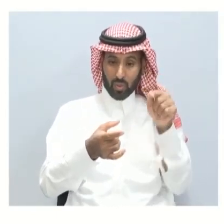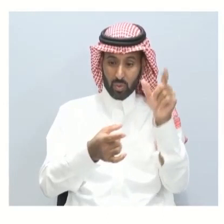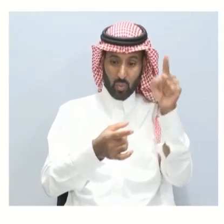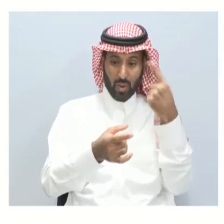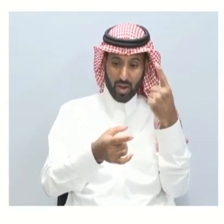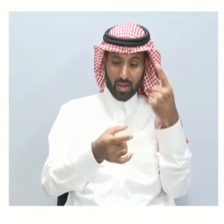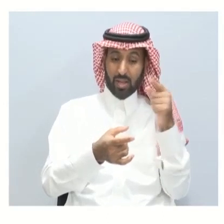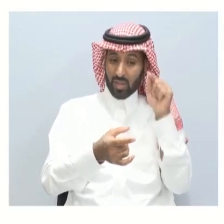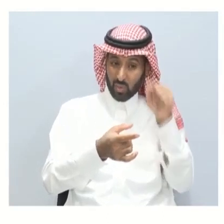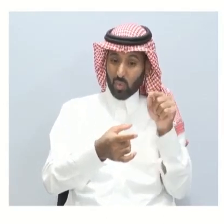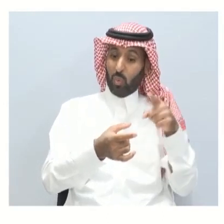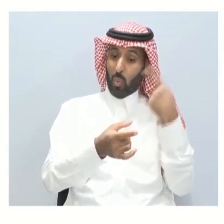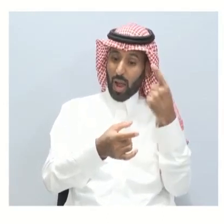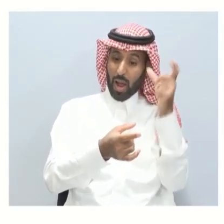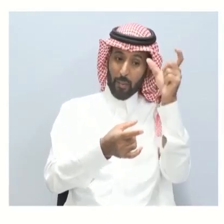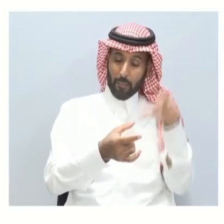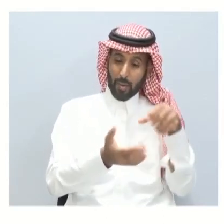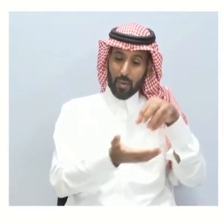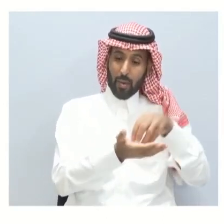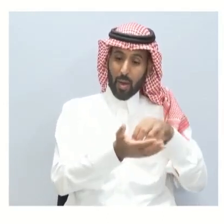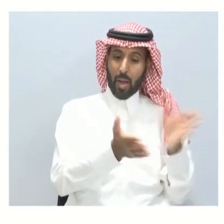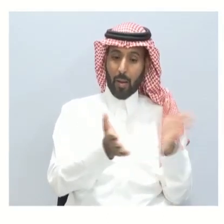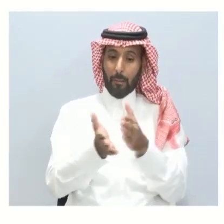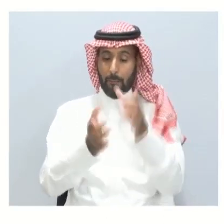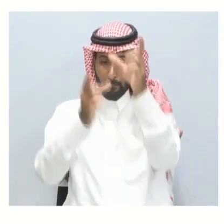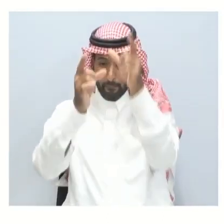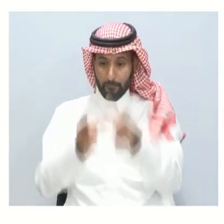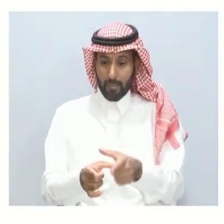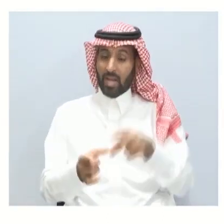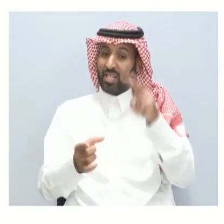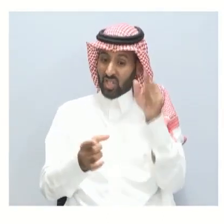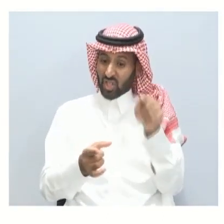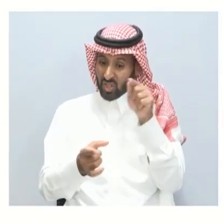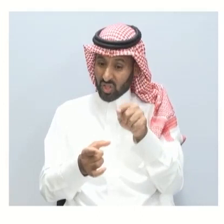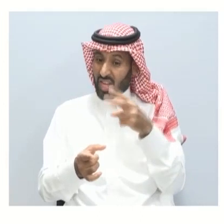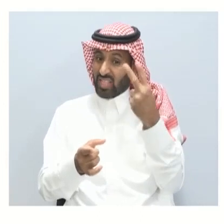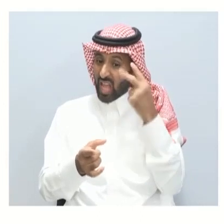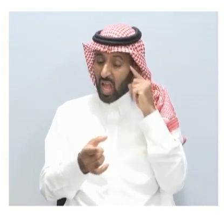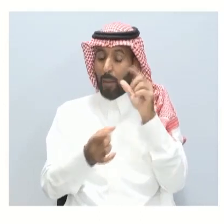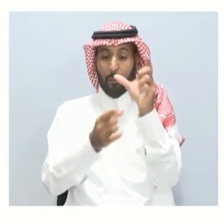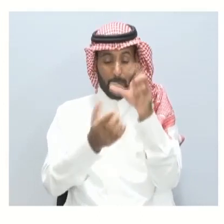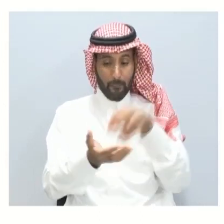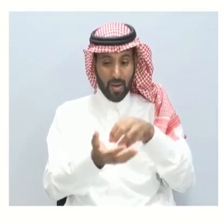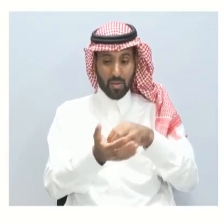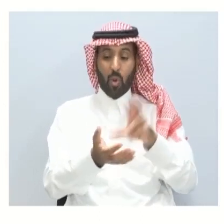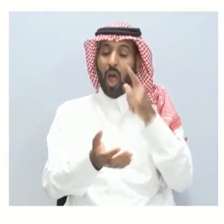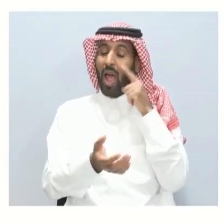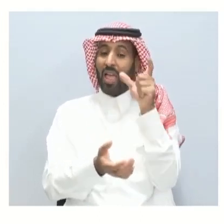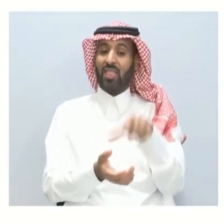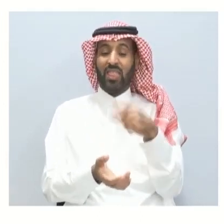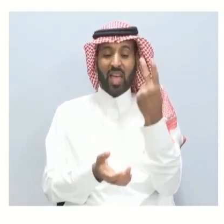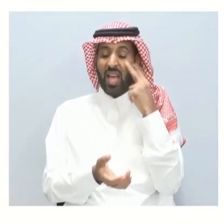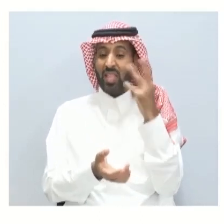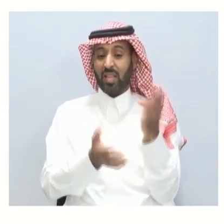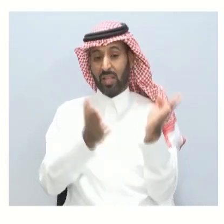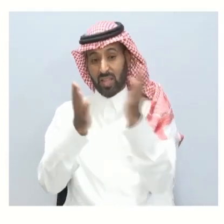الاولى نقطه واحده في المجموعه الاولى ننتقل الى البريليوم النقطه الثانيه اذا في المجموعه الثانيه البورون ثلاث نقاط في المجموعه